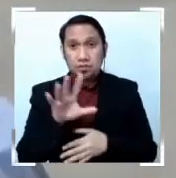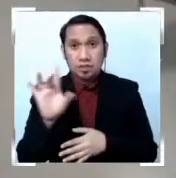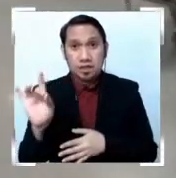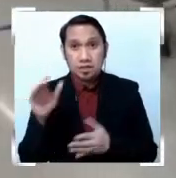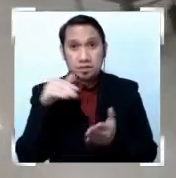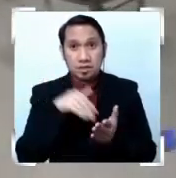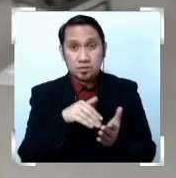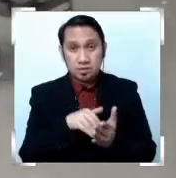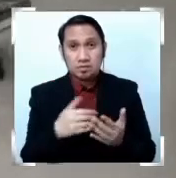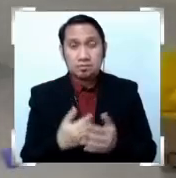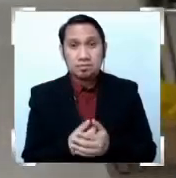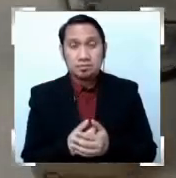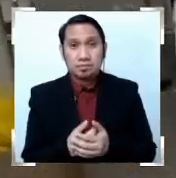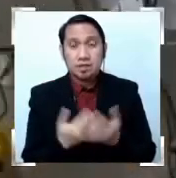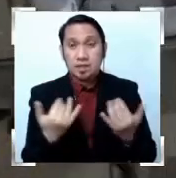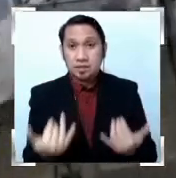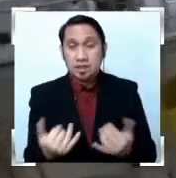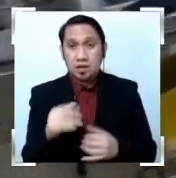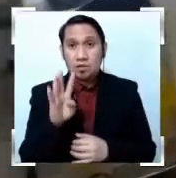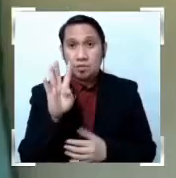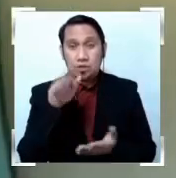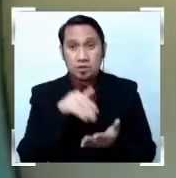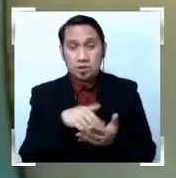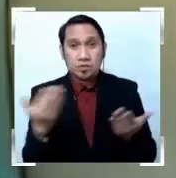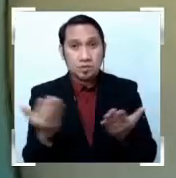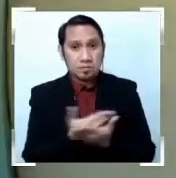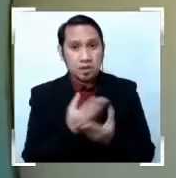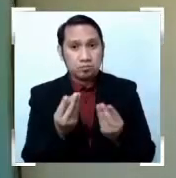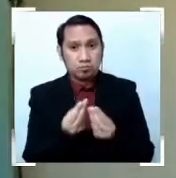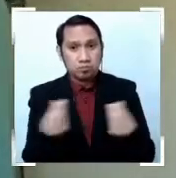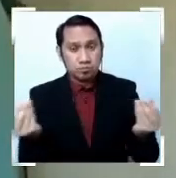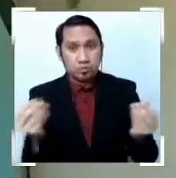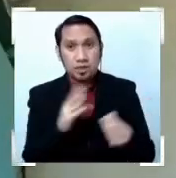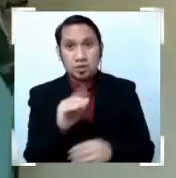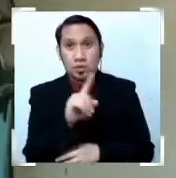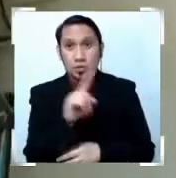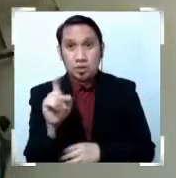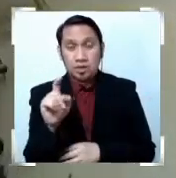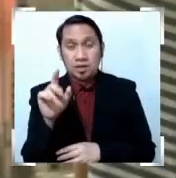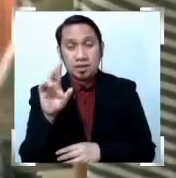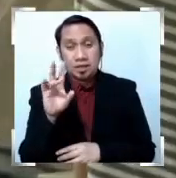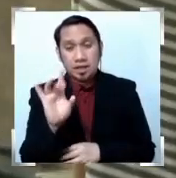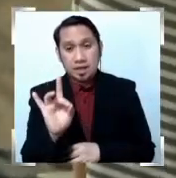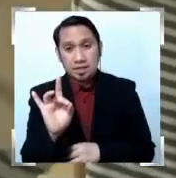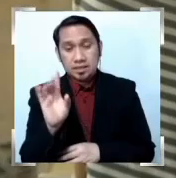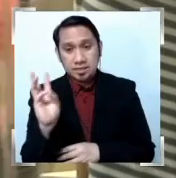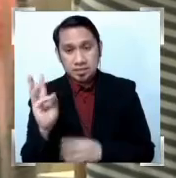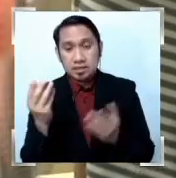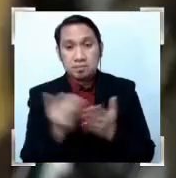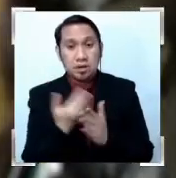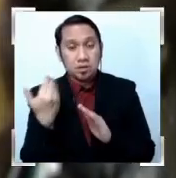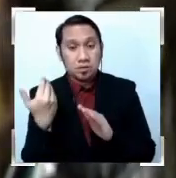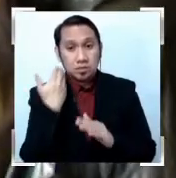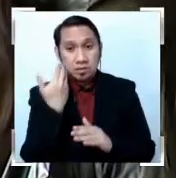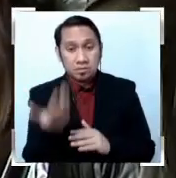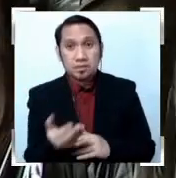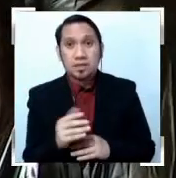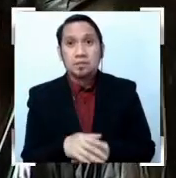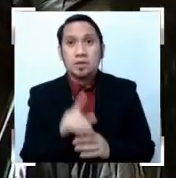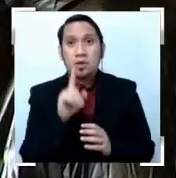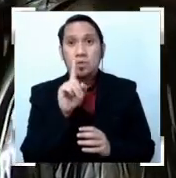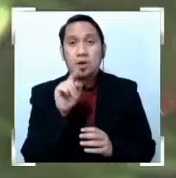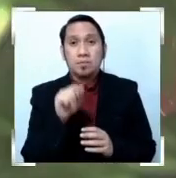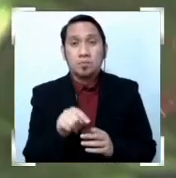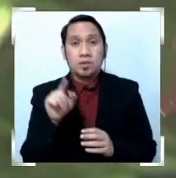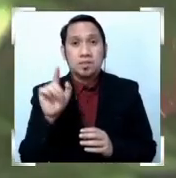kaso. Mahigit 4,000 ang new recoveries, habang 186 ang new deaths. Bumaba naman sa 5.6% ang